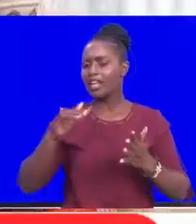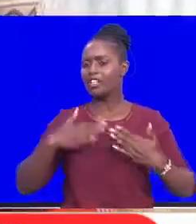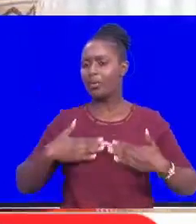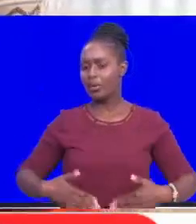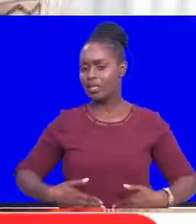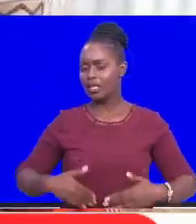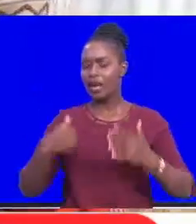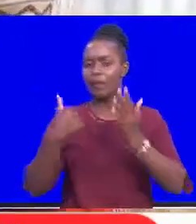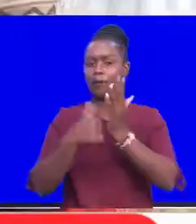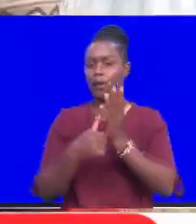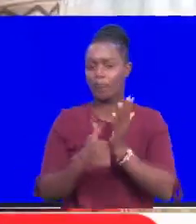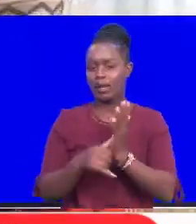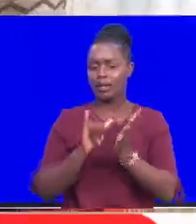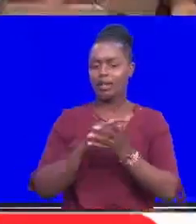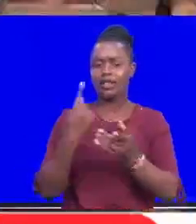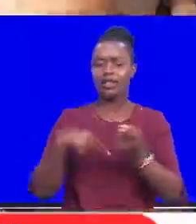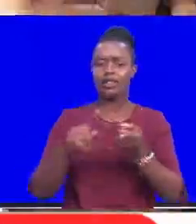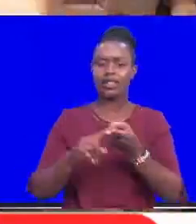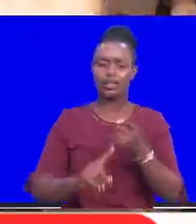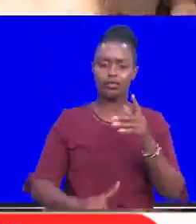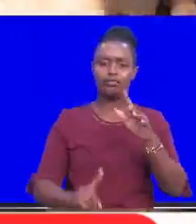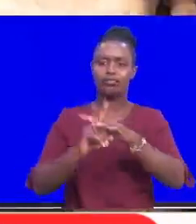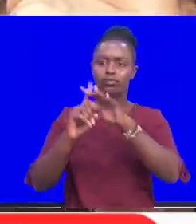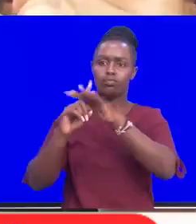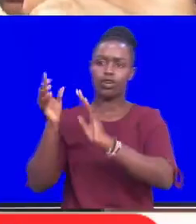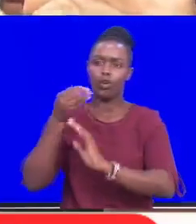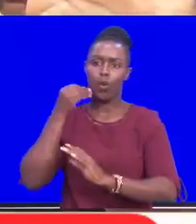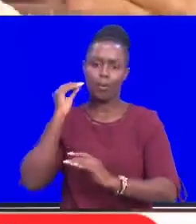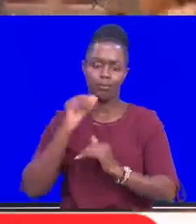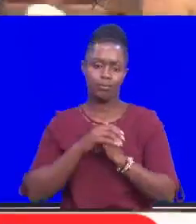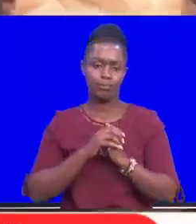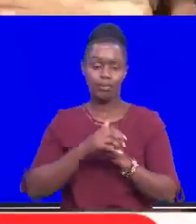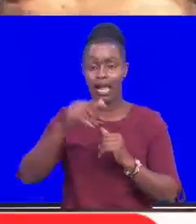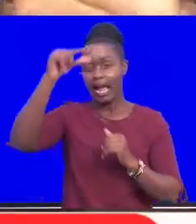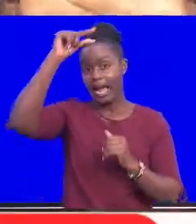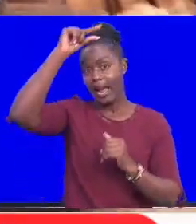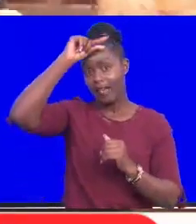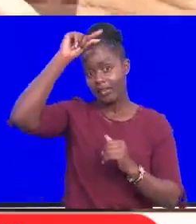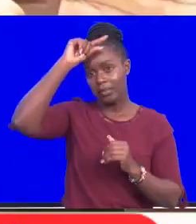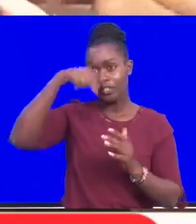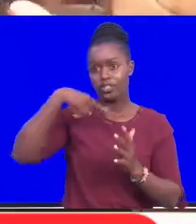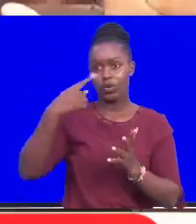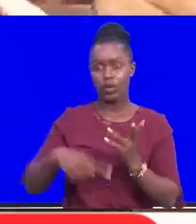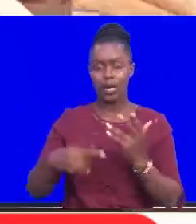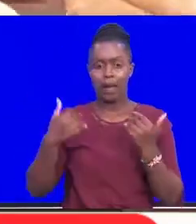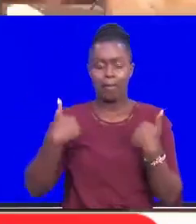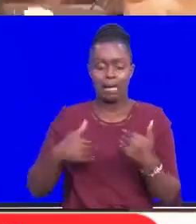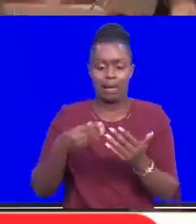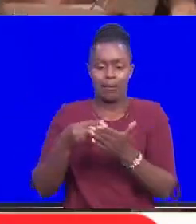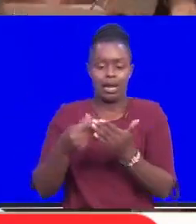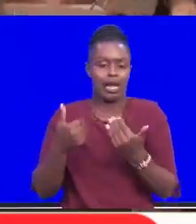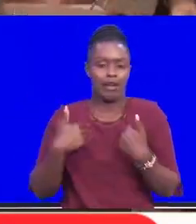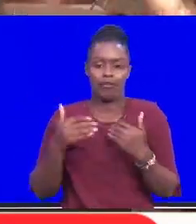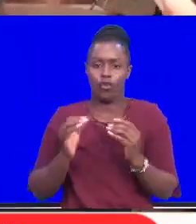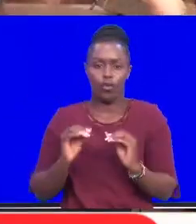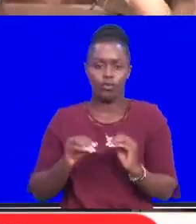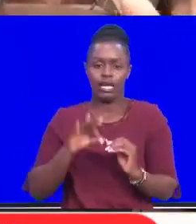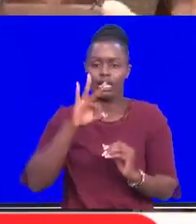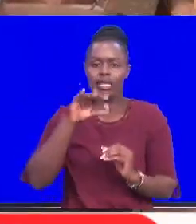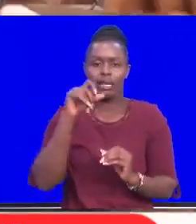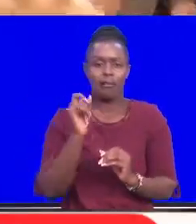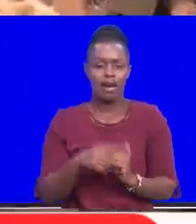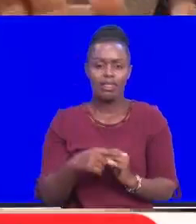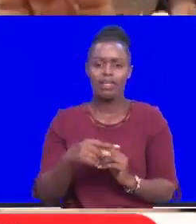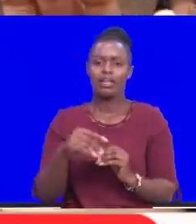ndio chanzo cha masaibu yanayowakabili. Serikali, mimi naomba tafadhali. Mimi sina nguvu ya pesa, nimeishiwa hiyo miezi tatu na kusika hiyo